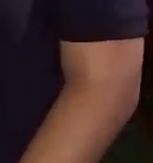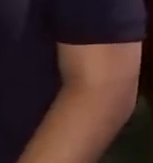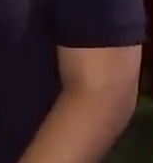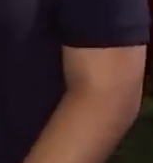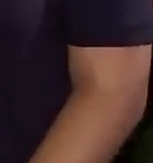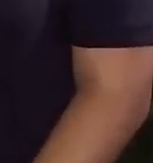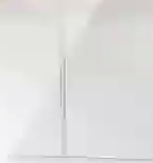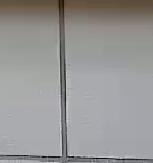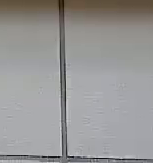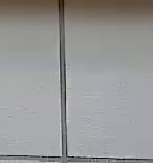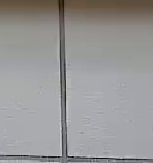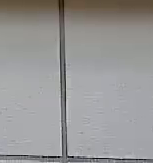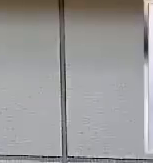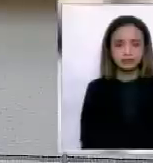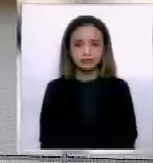Oras.